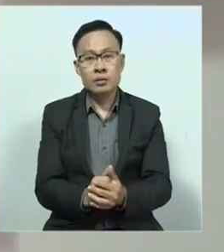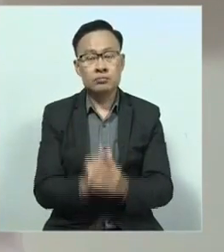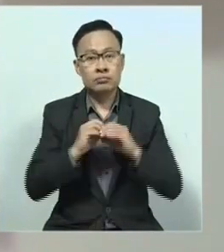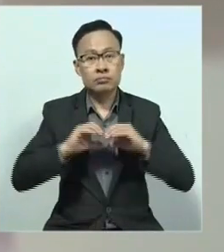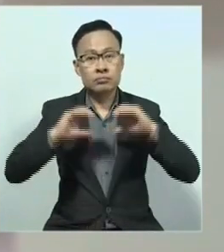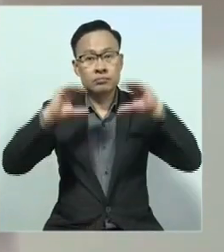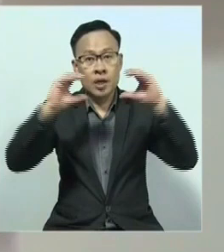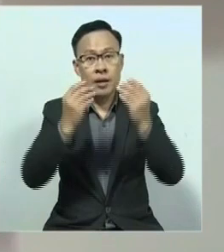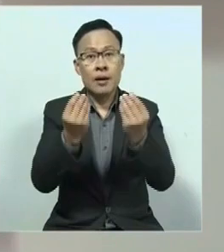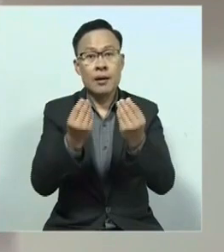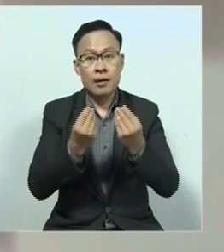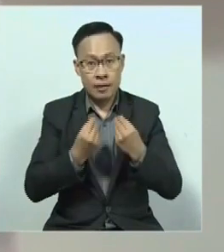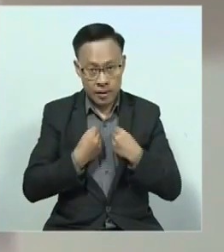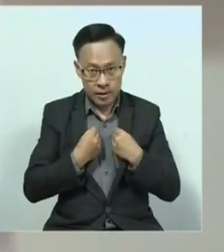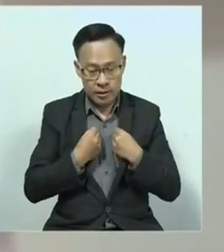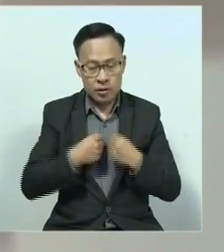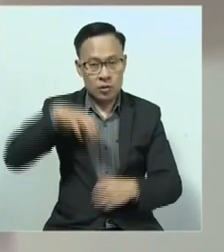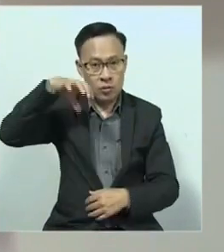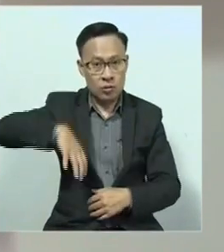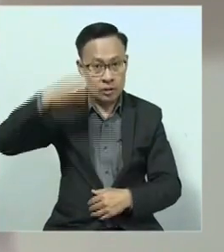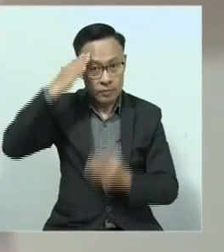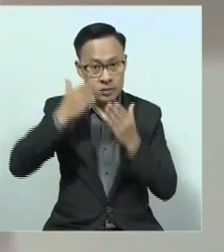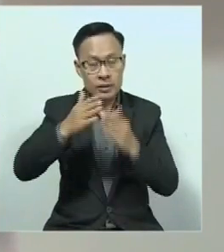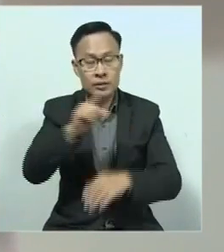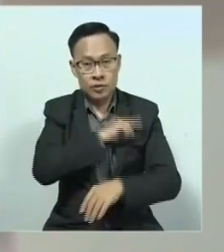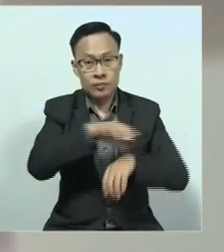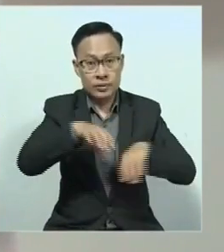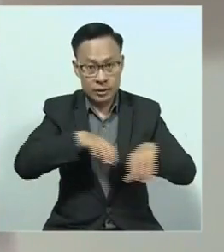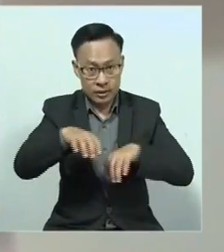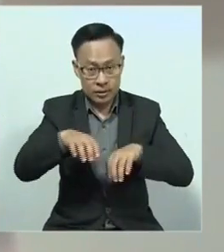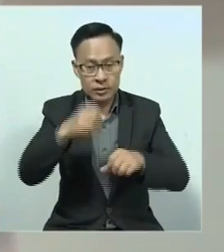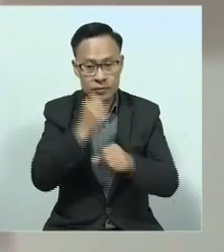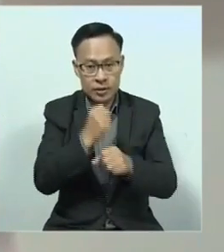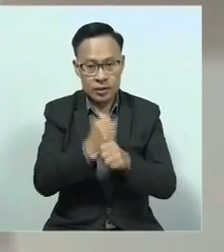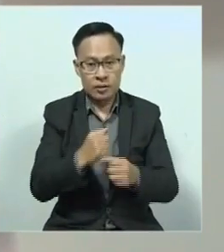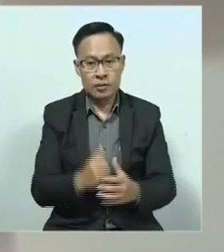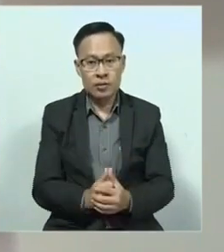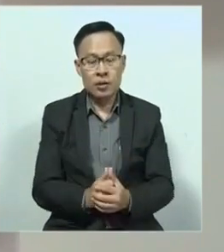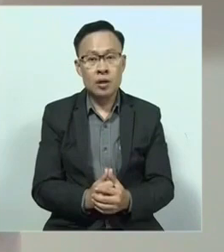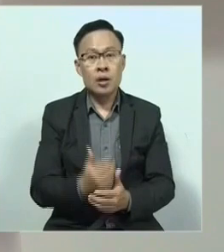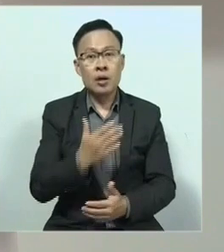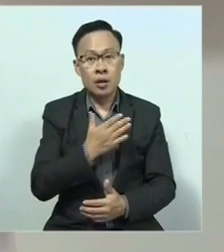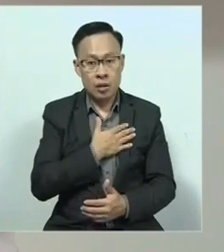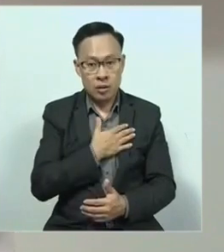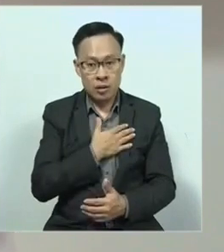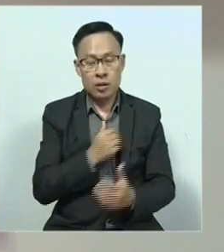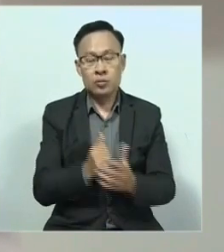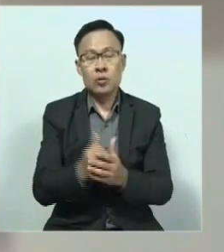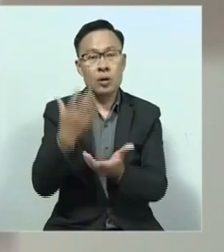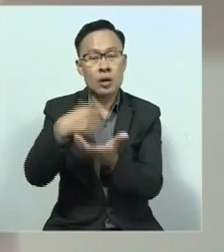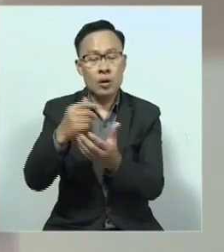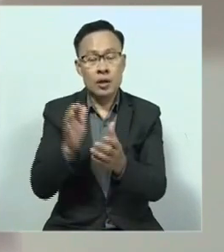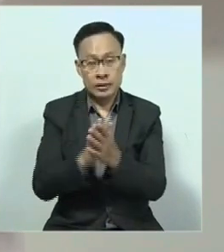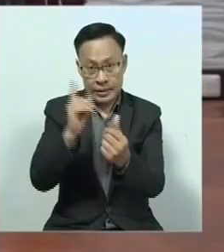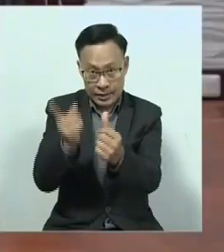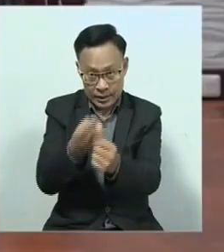าลต้องขอท้าความถึงเรื่องขบวนเสด็จพระยาตราทางชลมารคก่อน ค่ะ